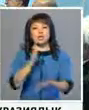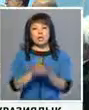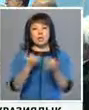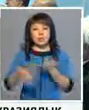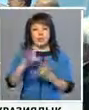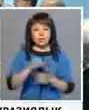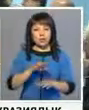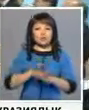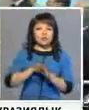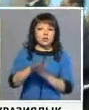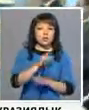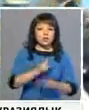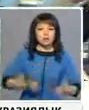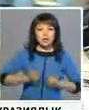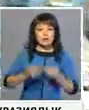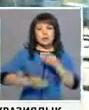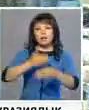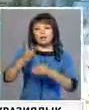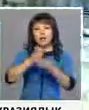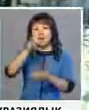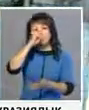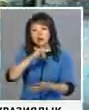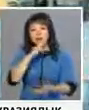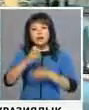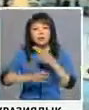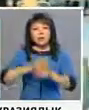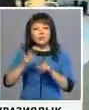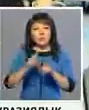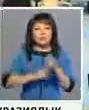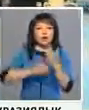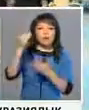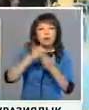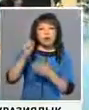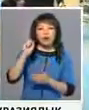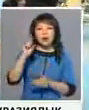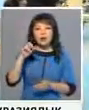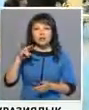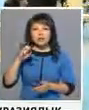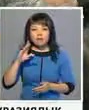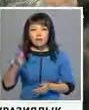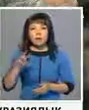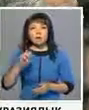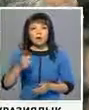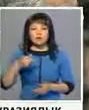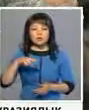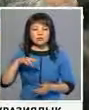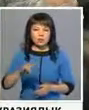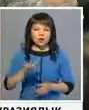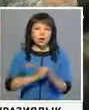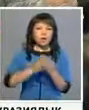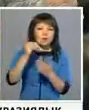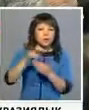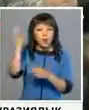білім және ғылым саласы қарқынды дамып келеді. Қазақстан әлемде қолданылып жүрген бакалавр, магистр, PhD мамандарын даярлау жүйесіне